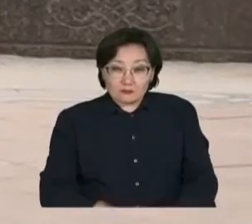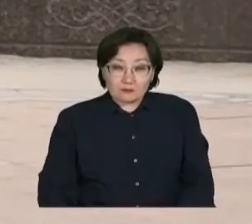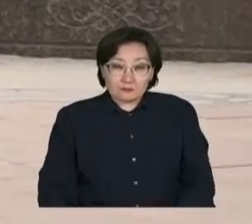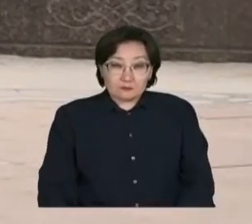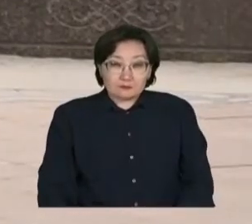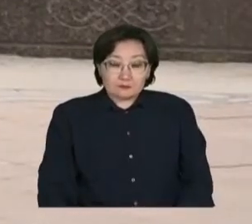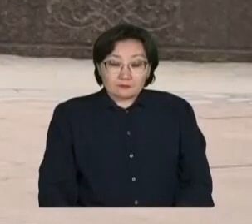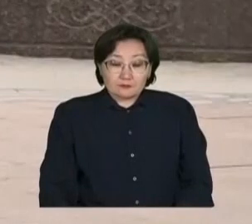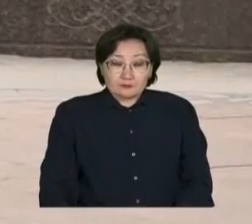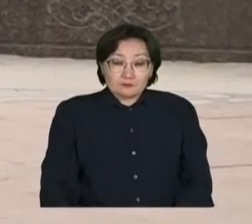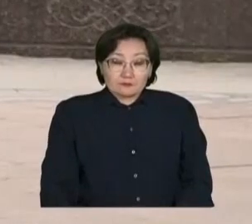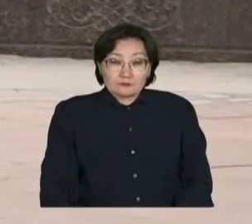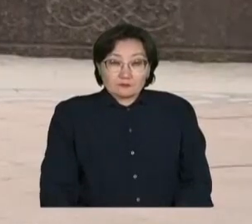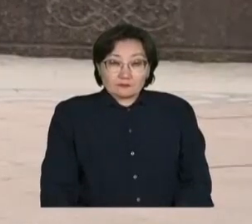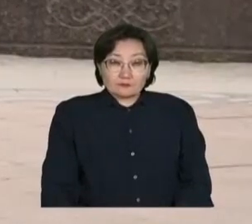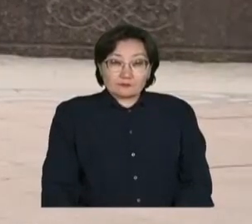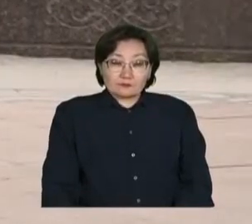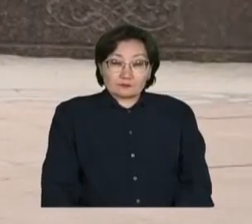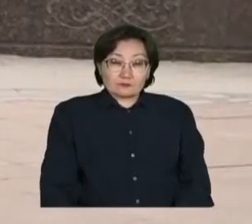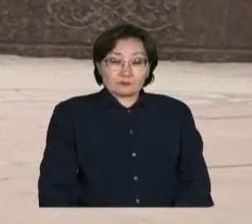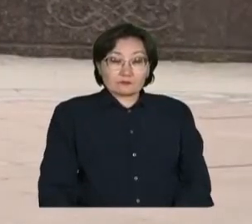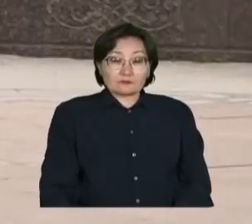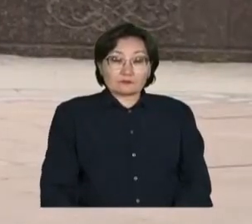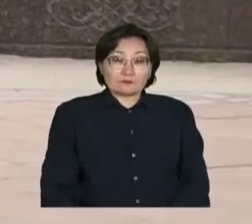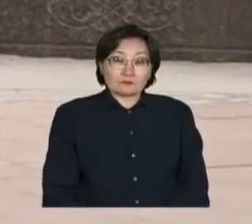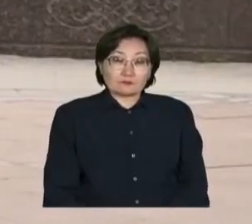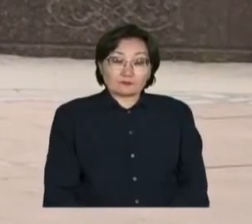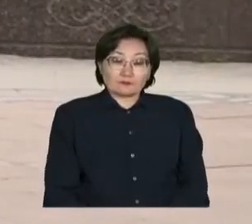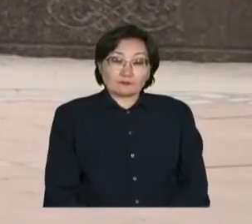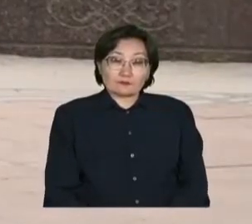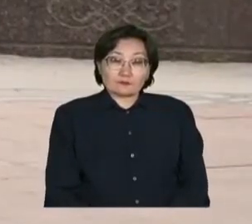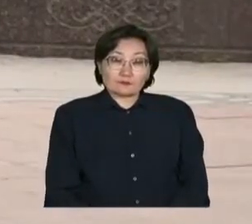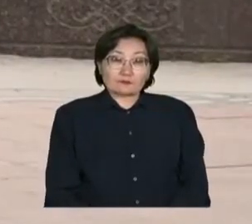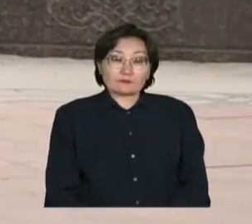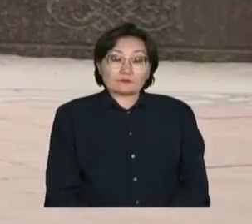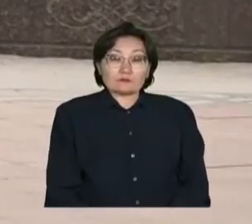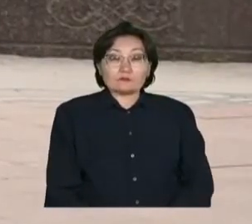Өмір Серікбекұлы, Данияр Омар, Дастан Темірбекұлы, Алматы телеарнасы, Астана.